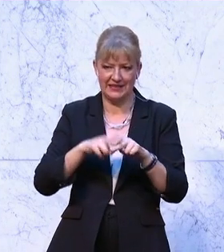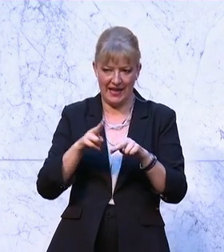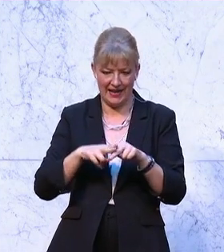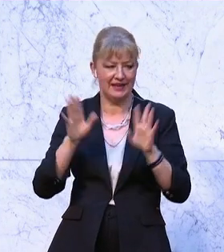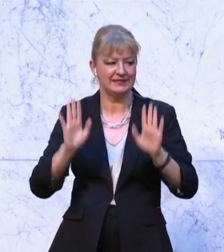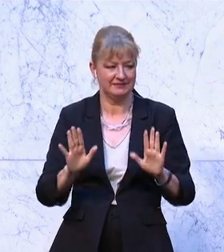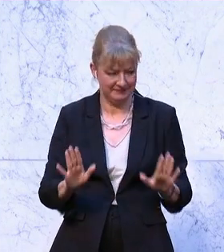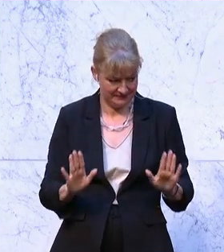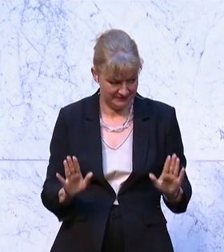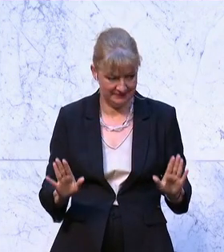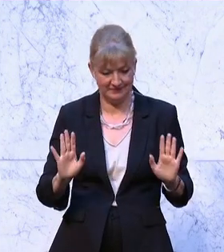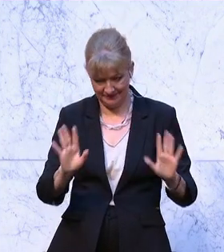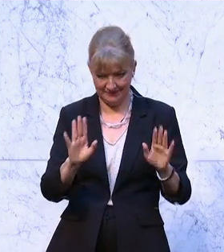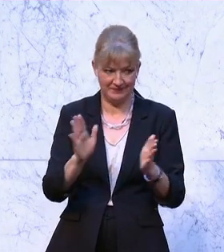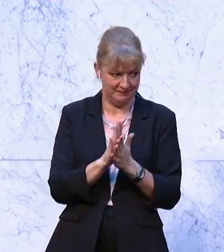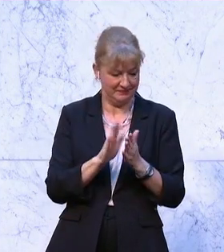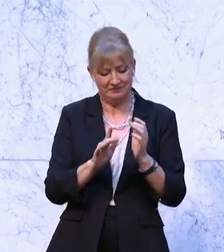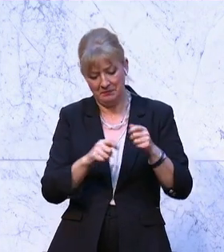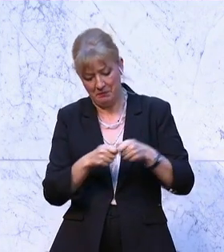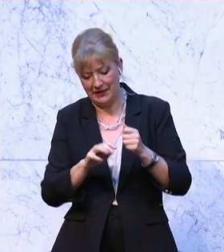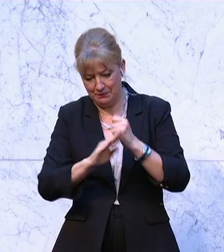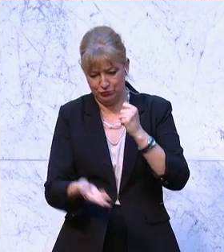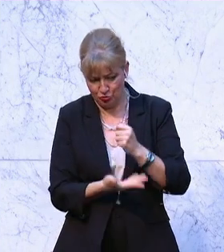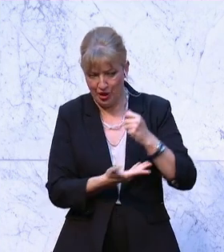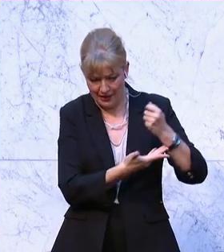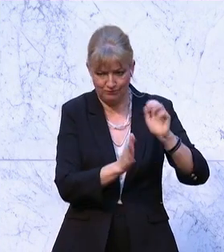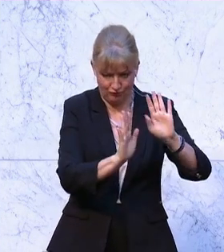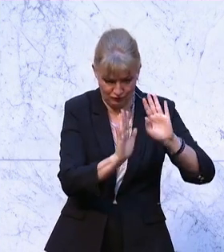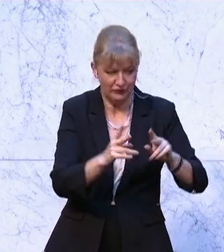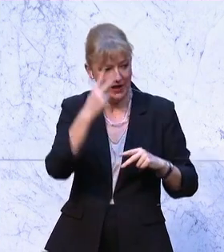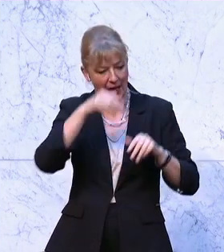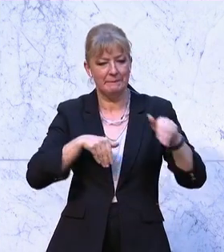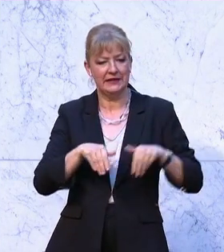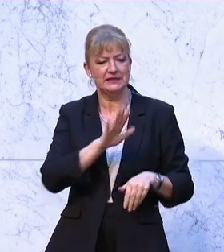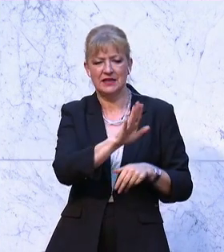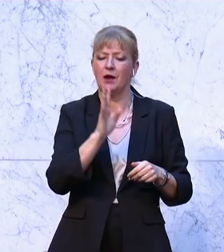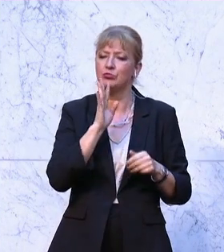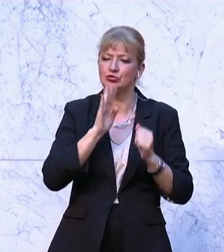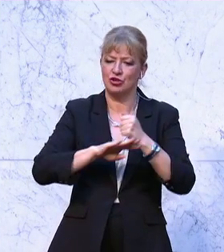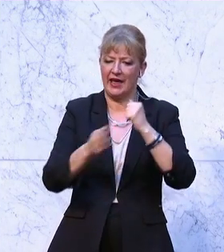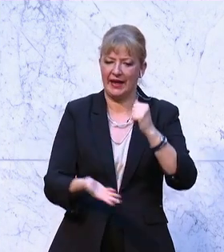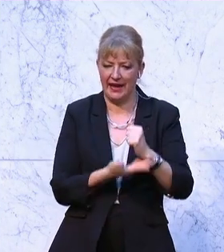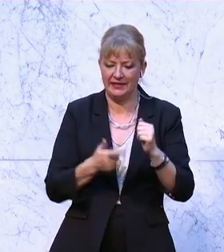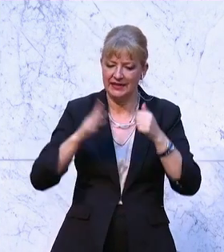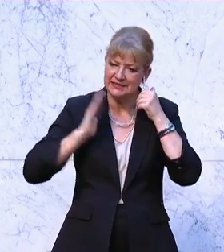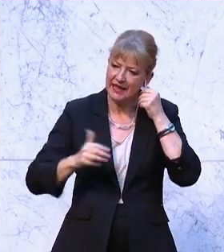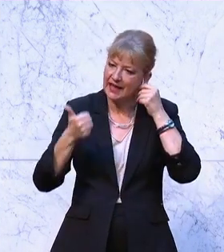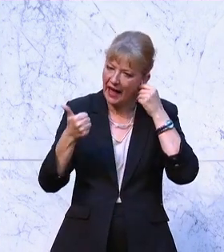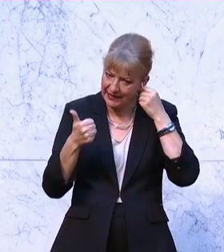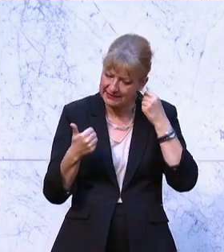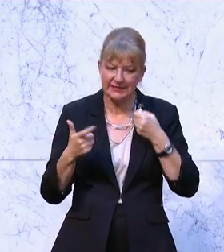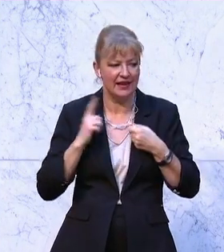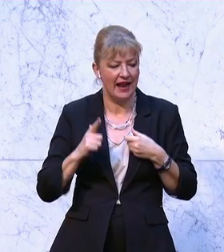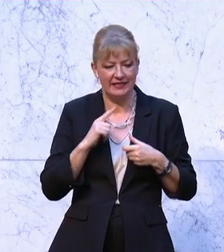Ich beginne natürlich, passt zum Budget dazu, beginne, Herr Minister, bei Ihrer Budgetrede auf Seite 1. Ich habe leider